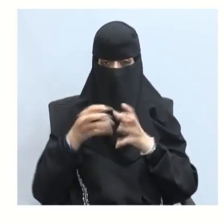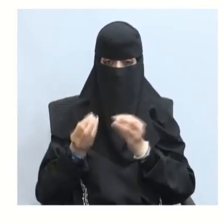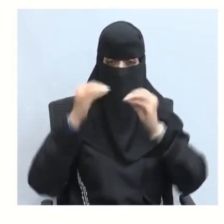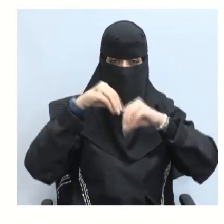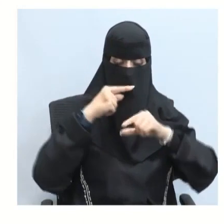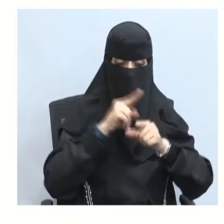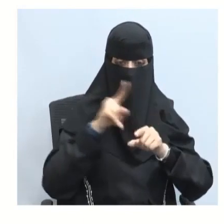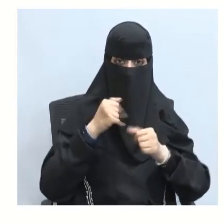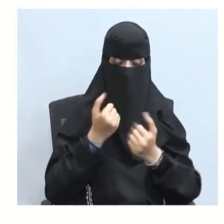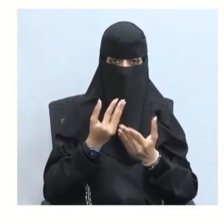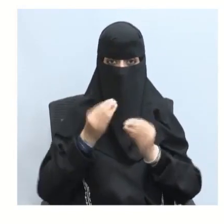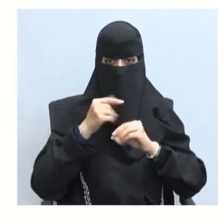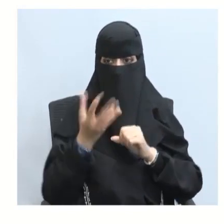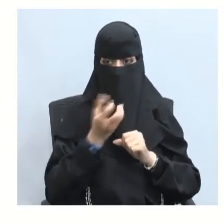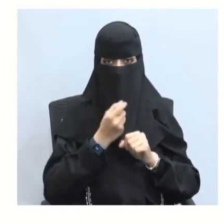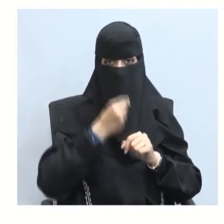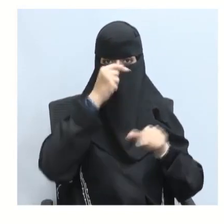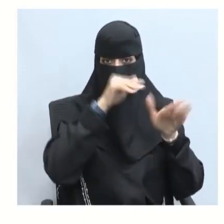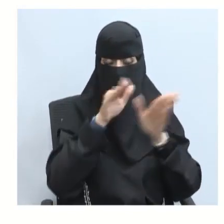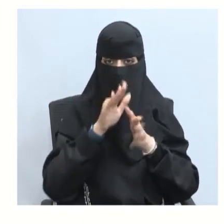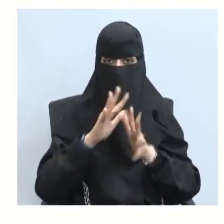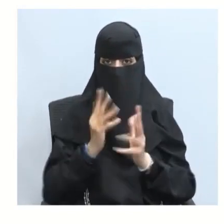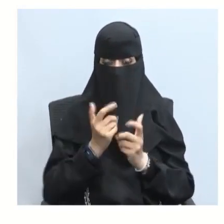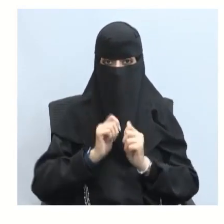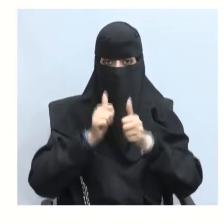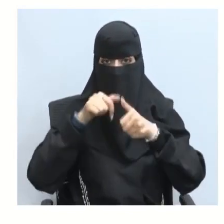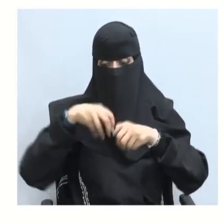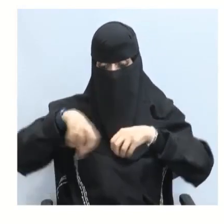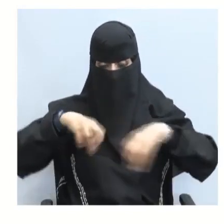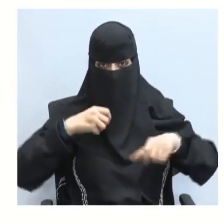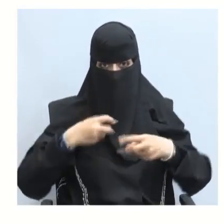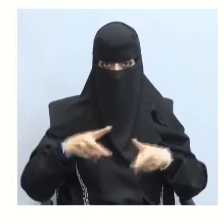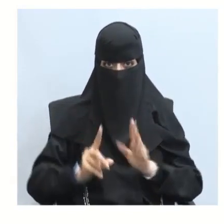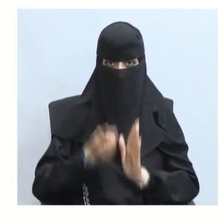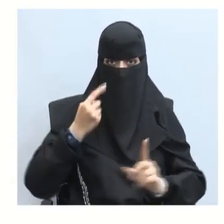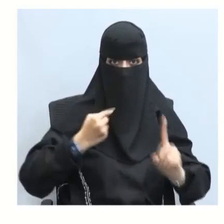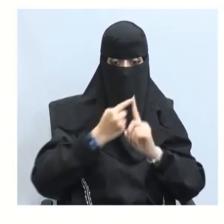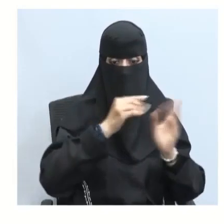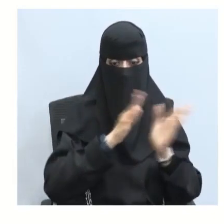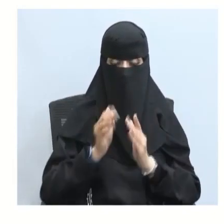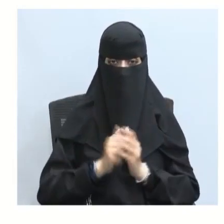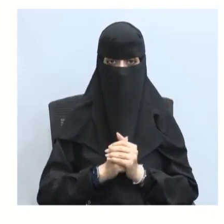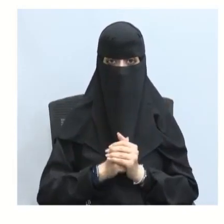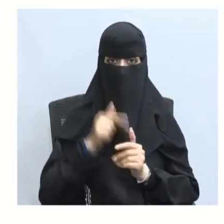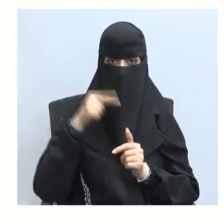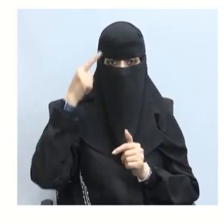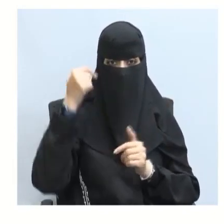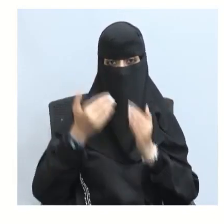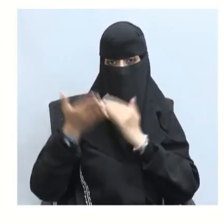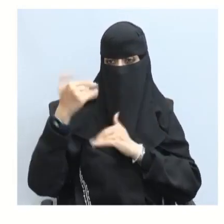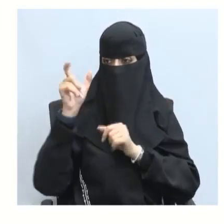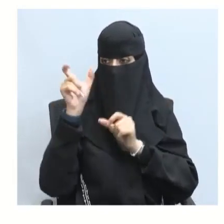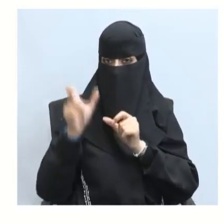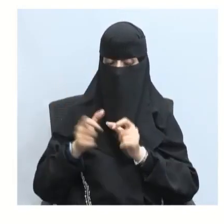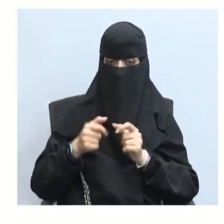المش تصف مصدر الهيدروكربونات وكيفيه فصلها سنبدا في هذا الهدف مراجعه المفردات